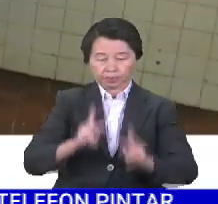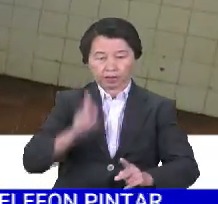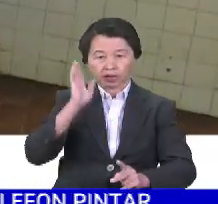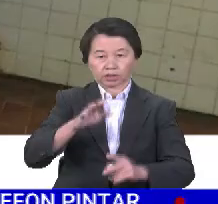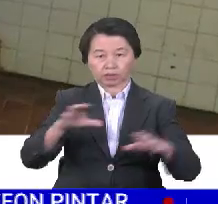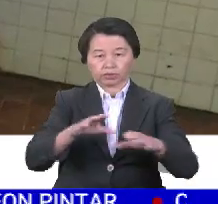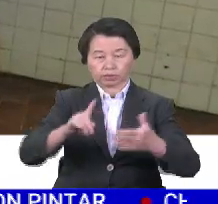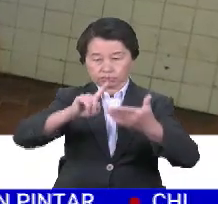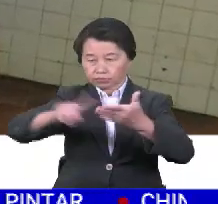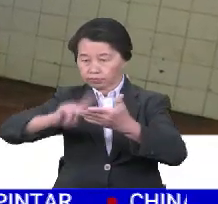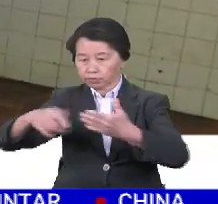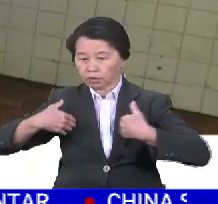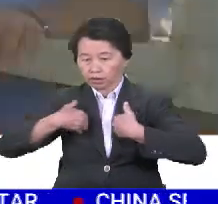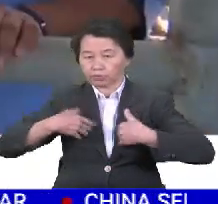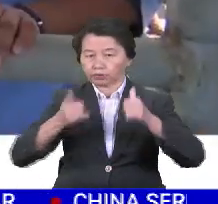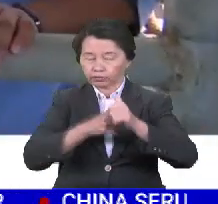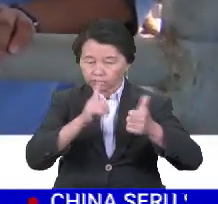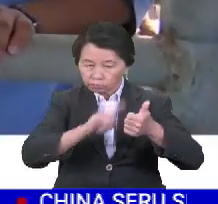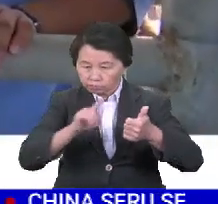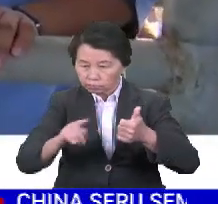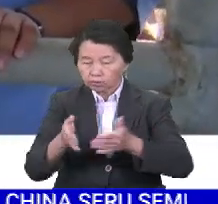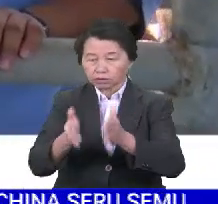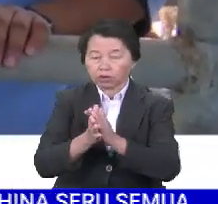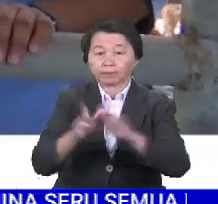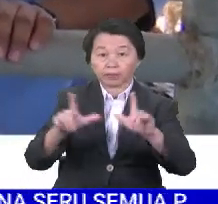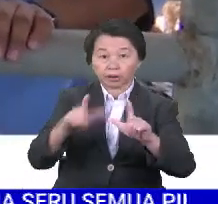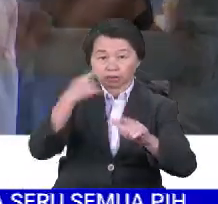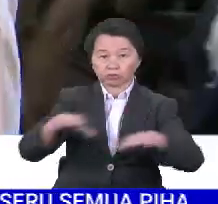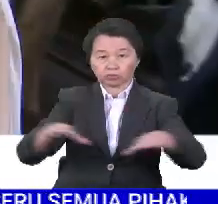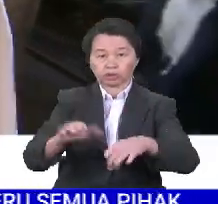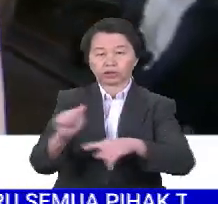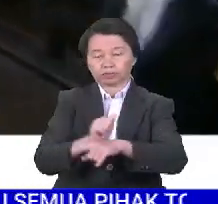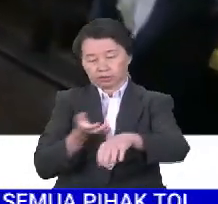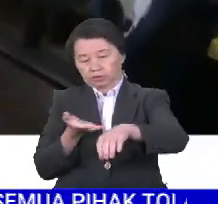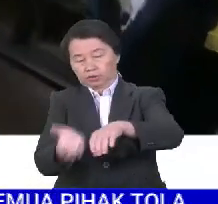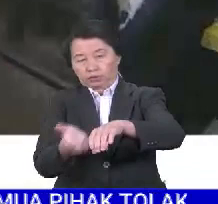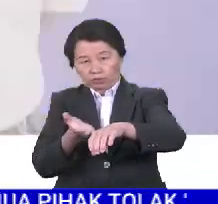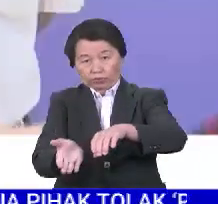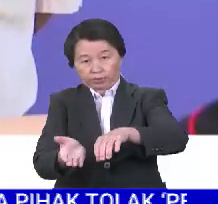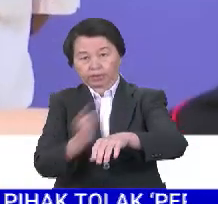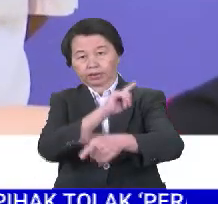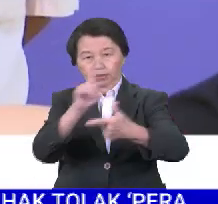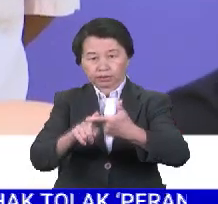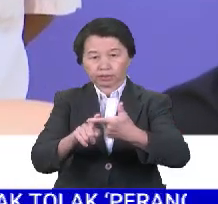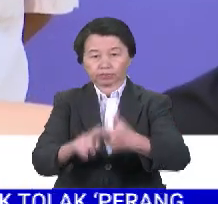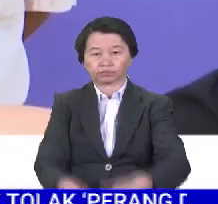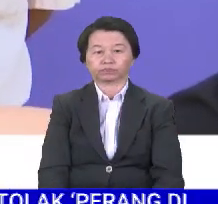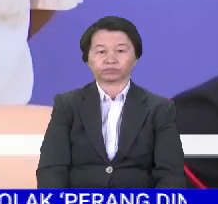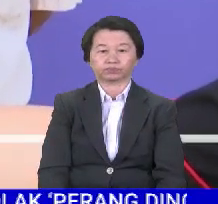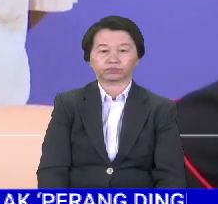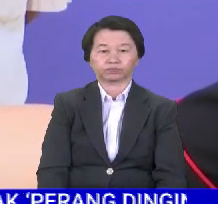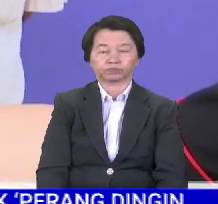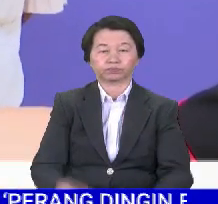akan menjalankan pemeriksaan haiwan ternakan dan permohonan permit untuk melakukan ibadah korban. Jabatan Perkhidmatan